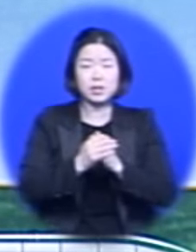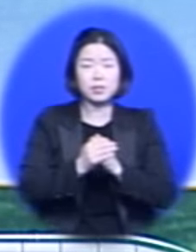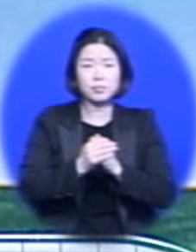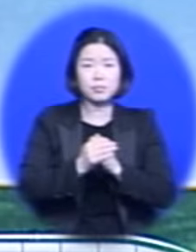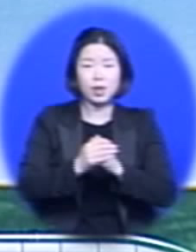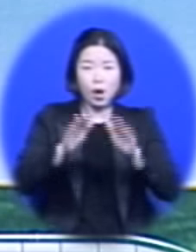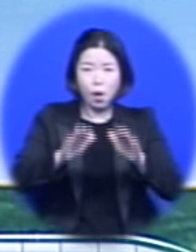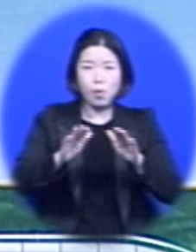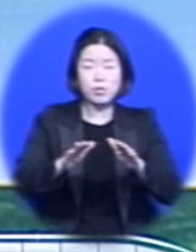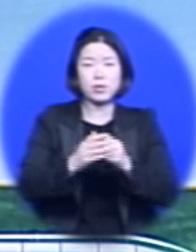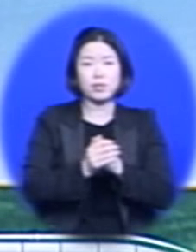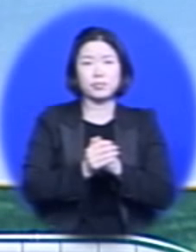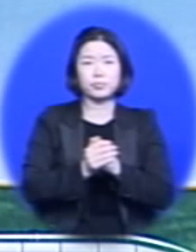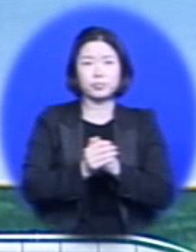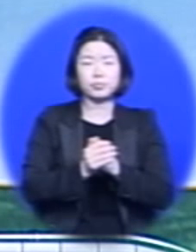오늘